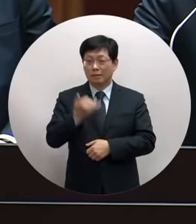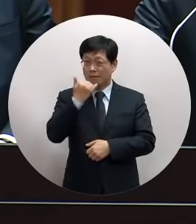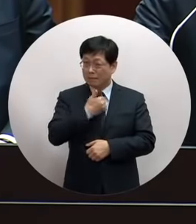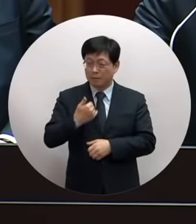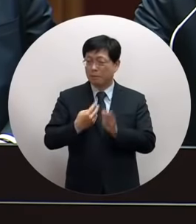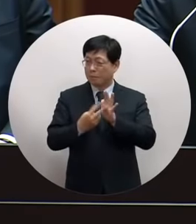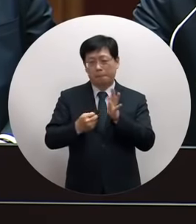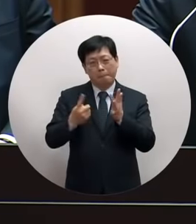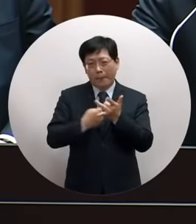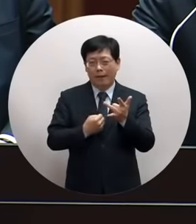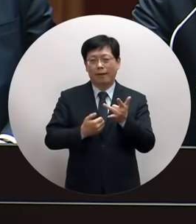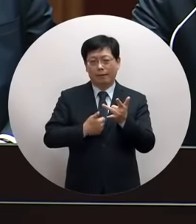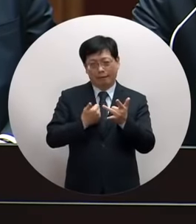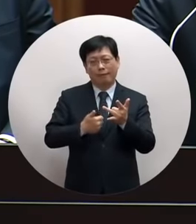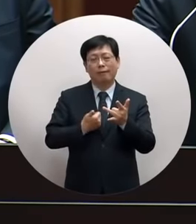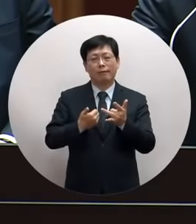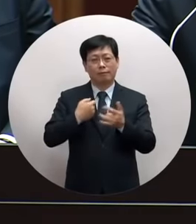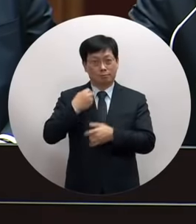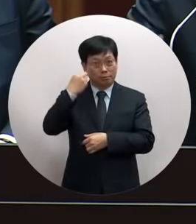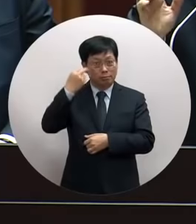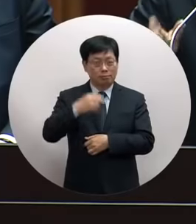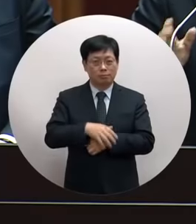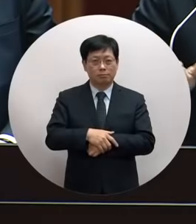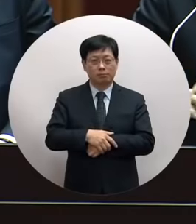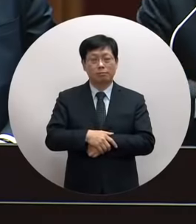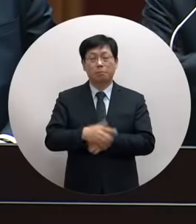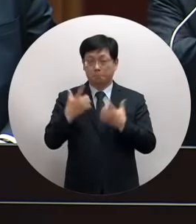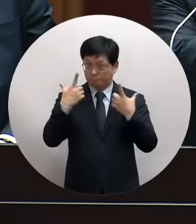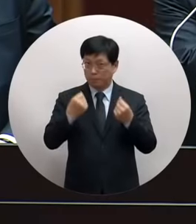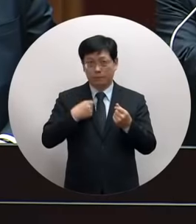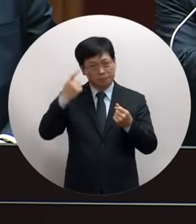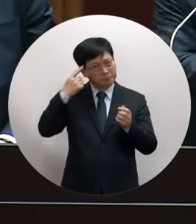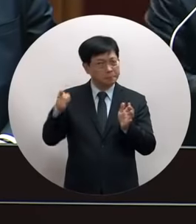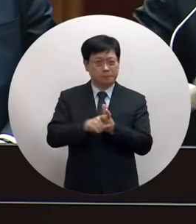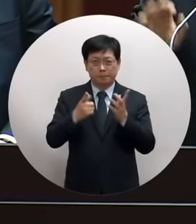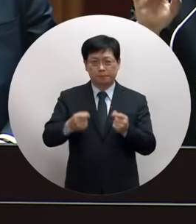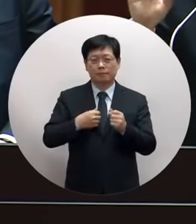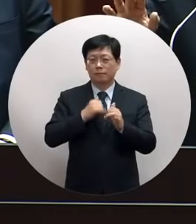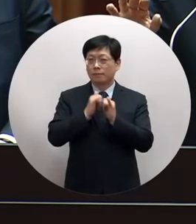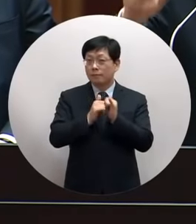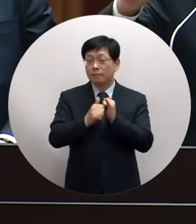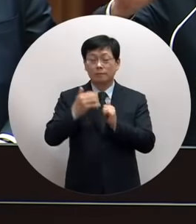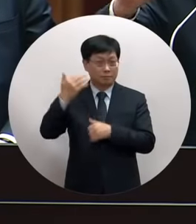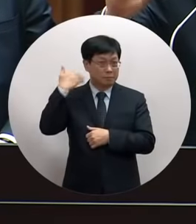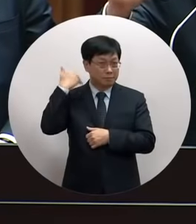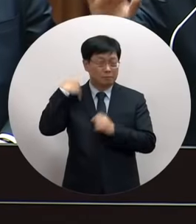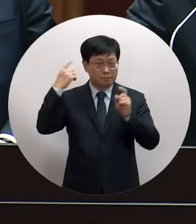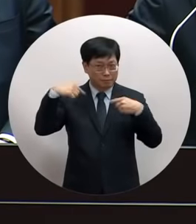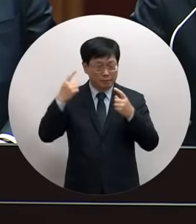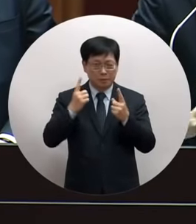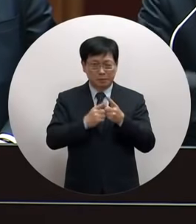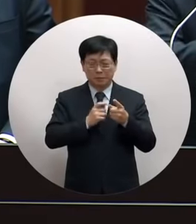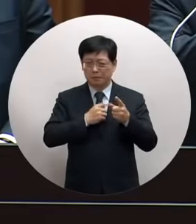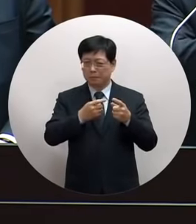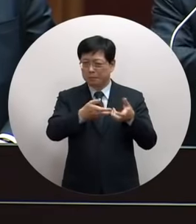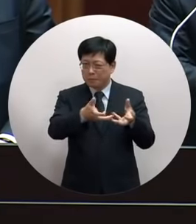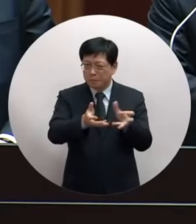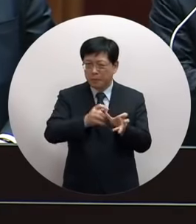是表达不够好，对不对？我觉得我一直认为，我们这个社会过去常常对某一